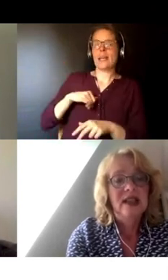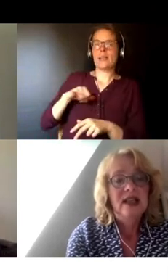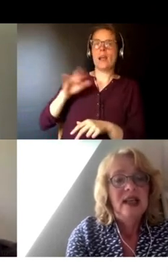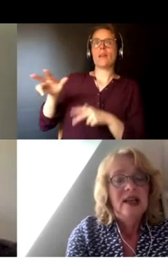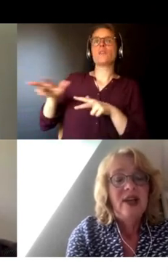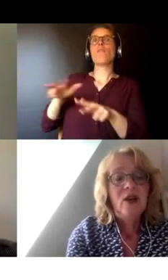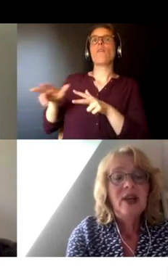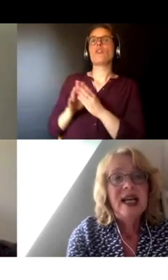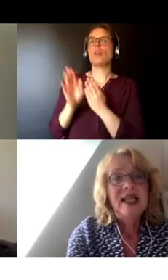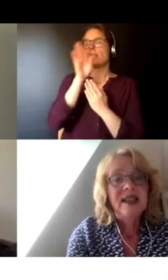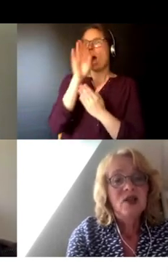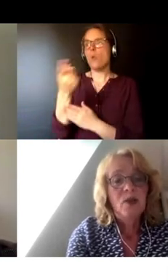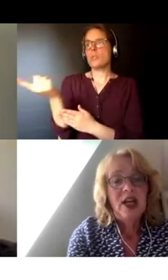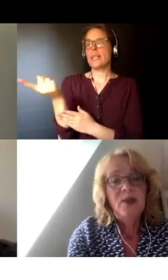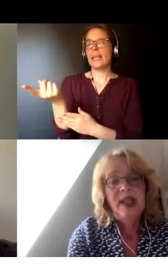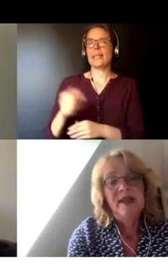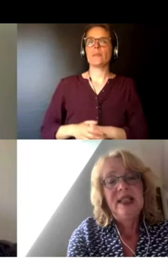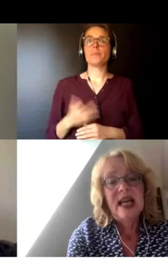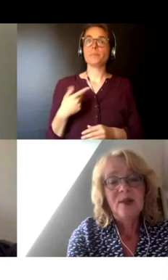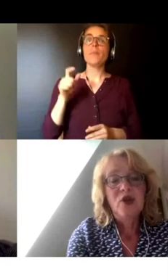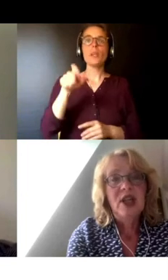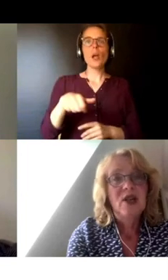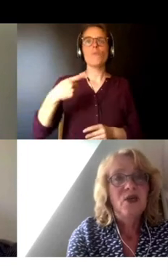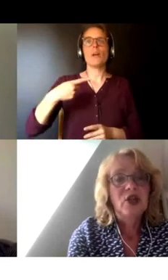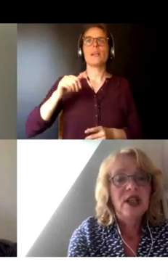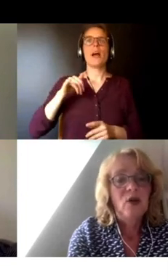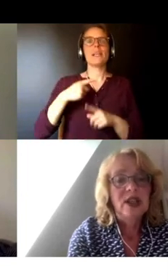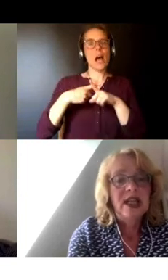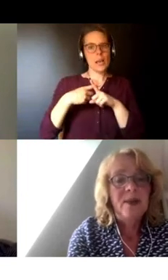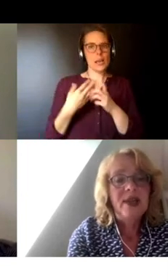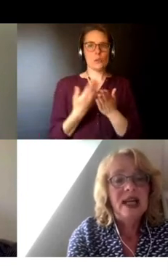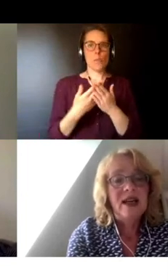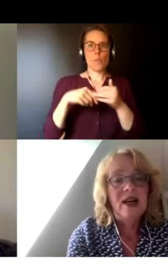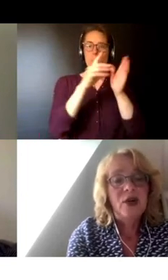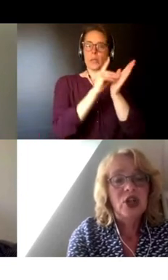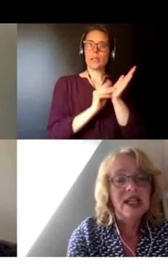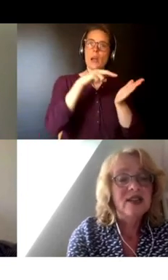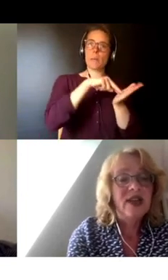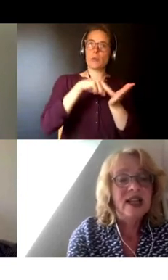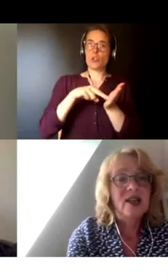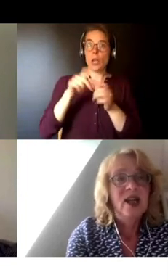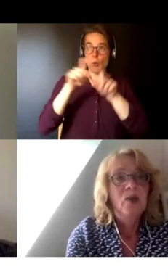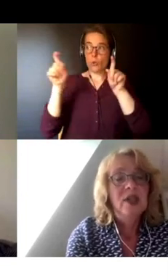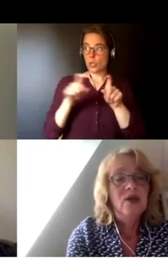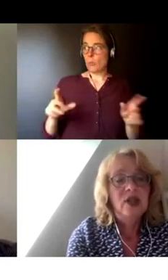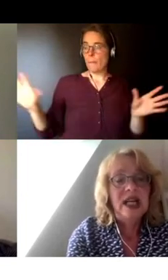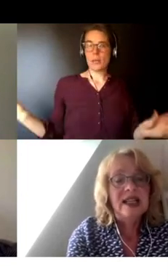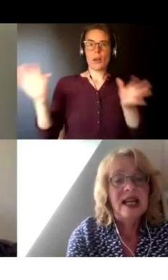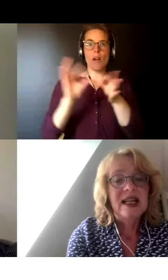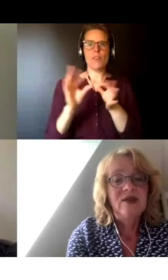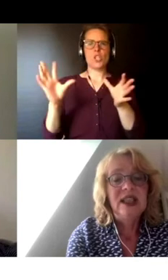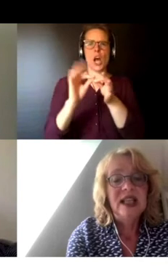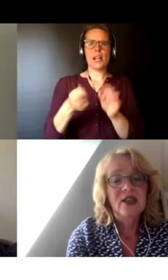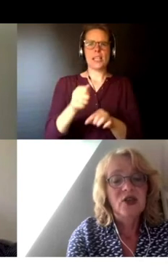ausrichtet. Wenn auf Gaia-X zum Beispiel die Datenbestände verschiedener Unternehmen miteinander verschaltet werden, muss natürlich